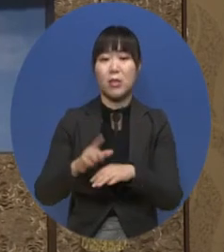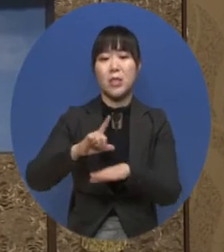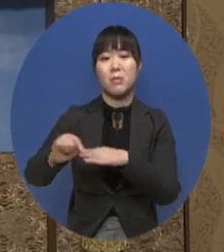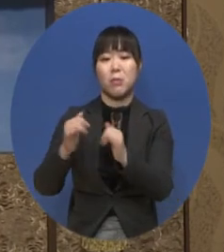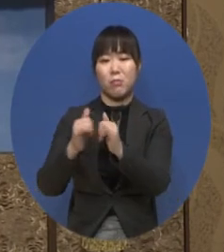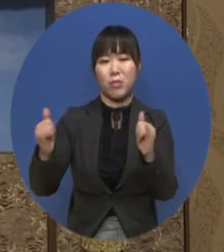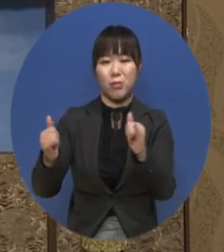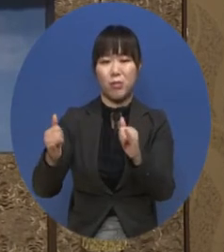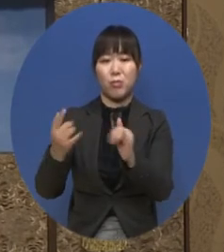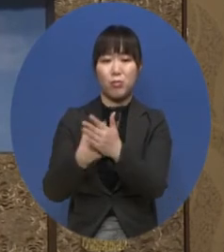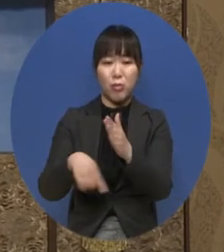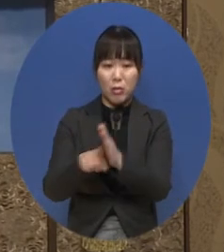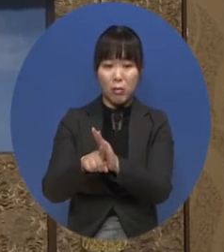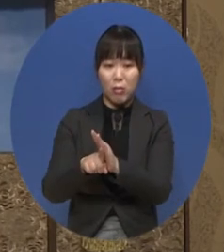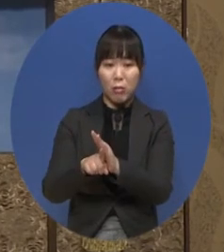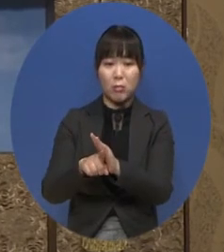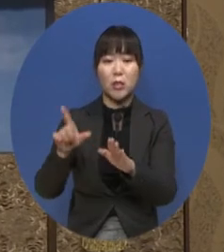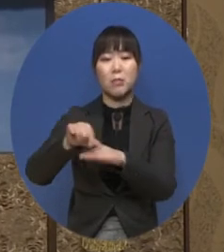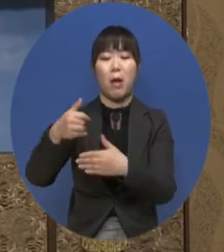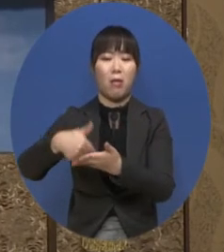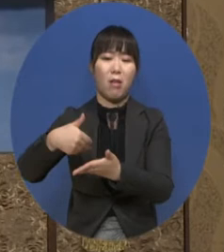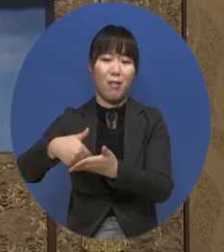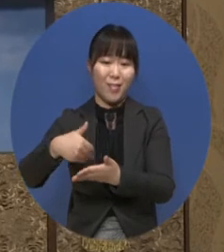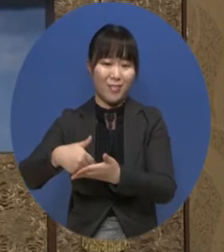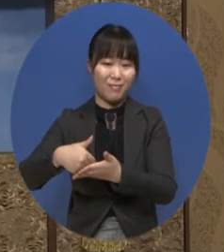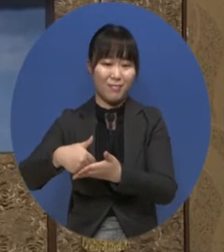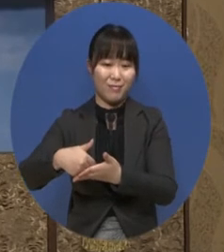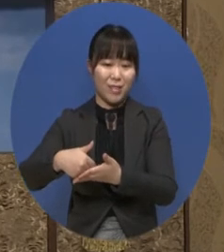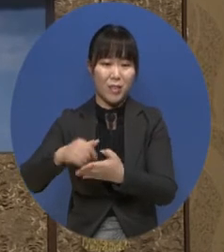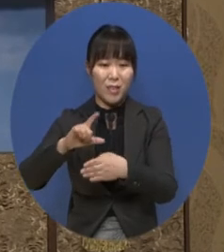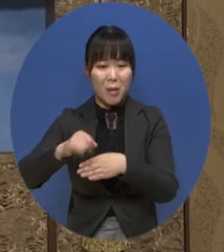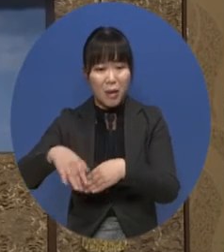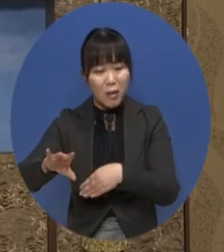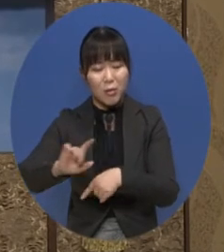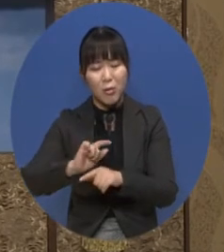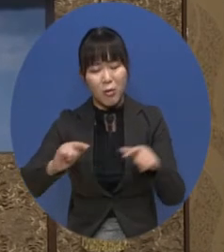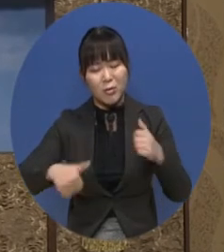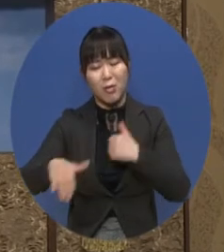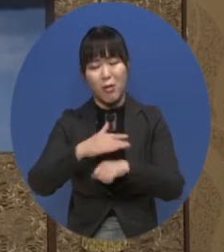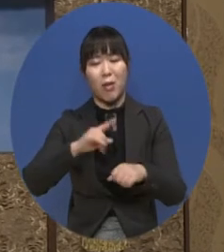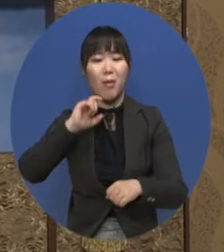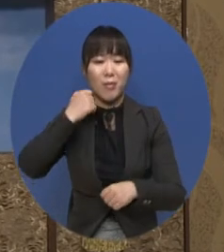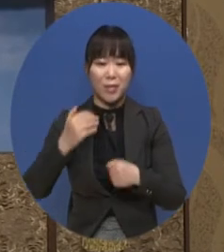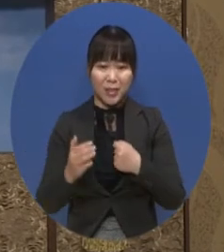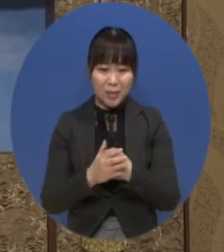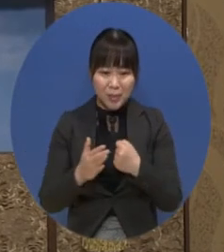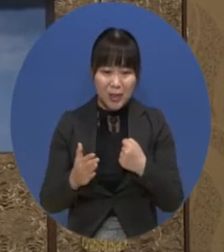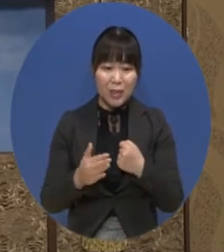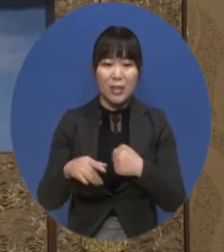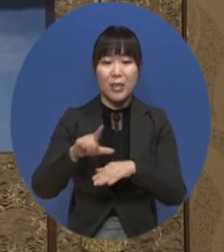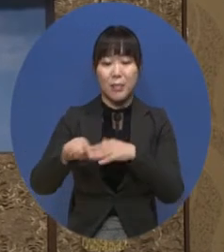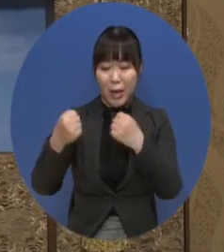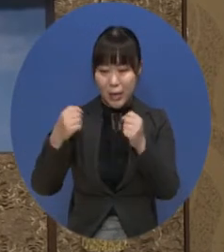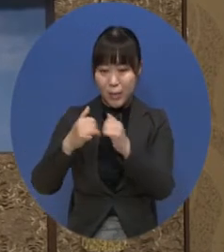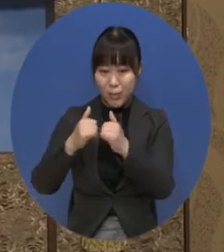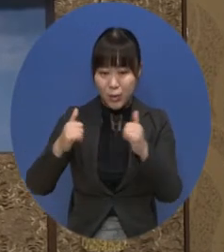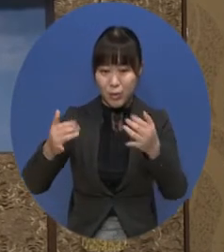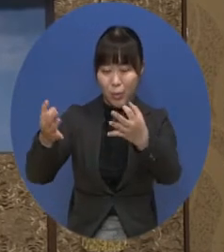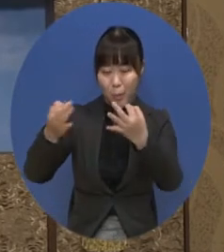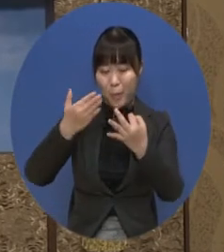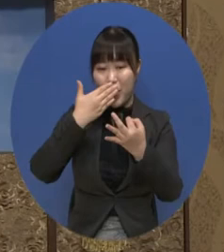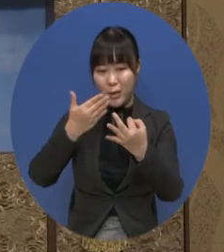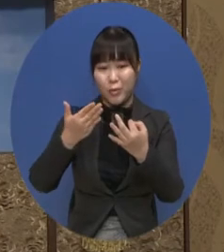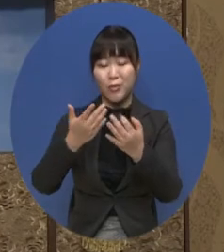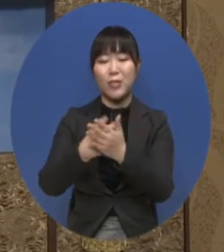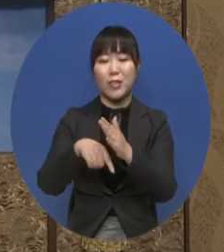지방 사람들을 위해서 지방에서 해달라고 하시더라고요. 근데 지방에 가는 물리적인 상황이 안 됐어가지고 네. 지방에 계신 분들도 즐길 수